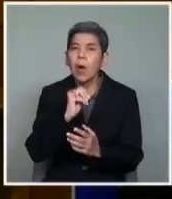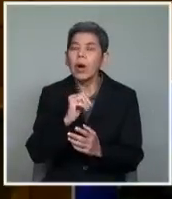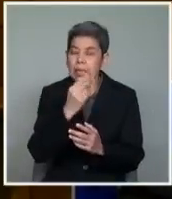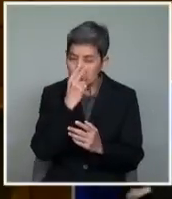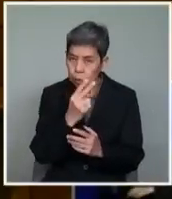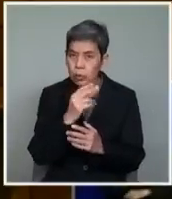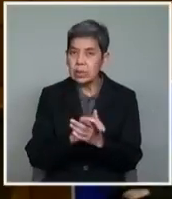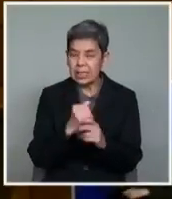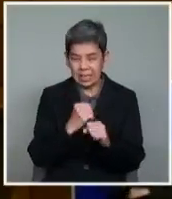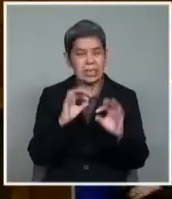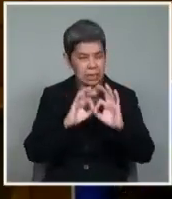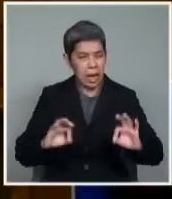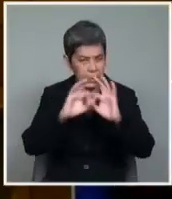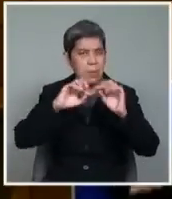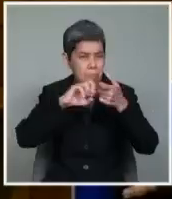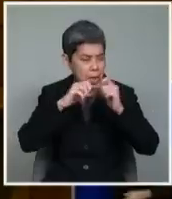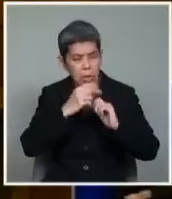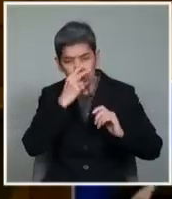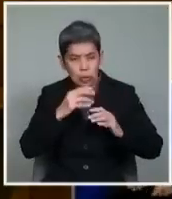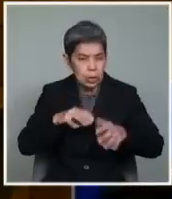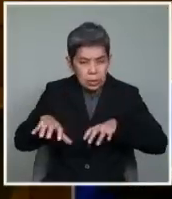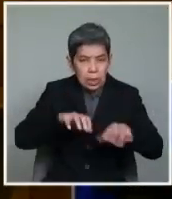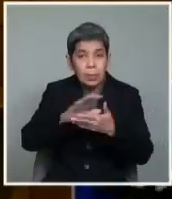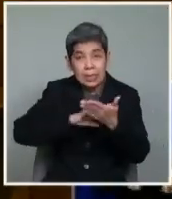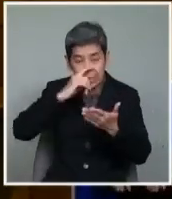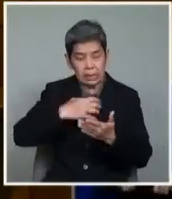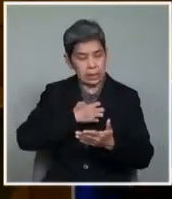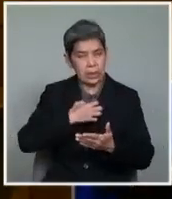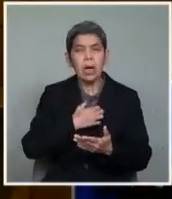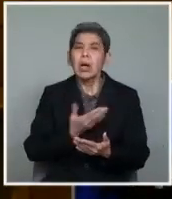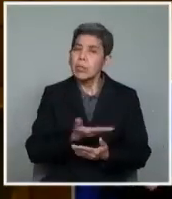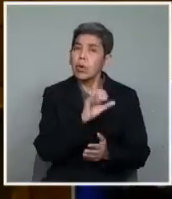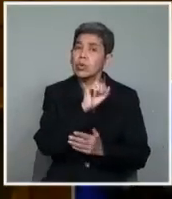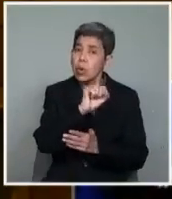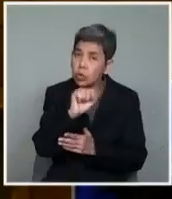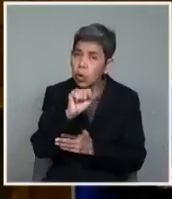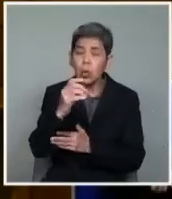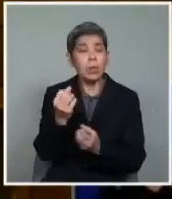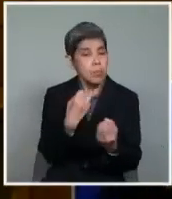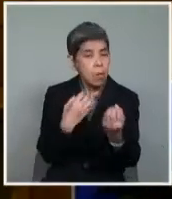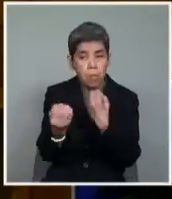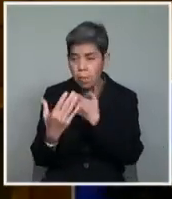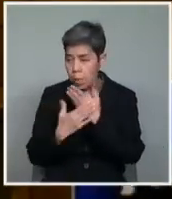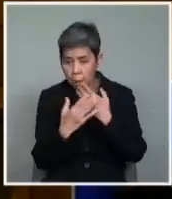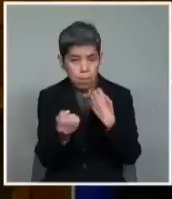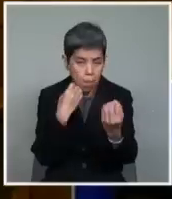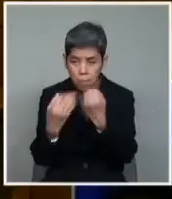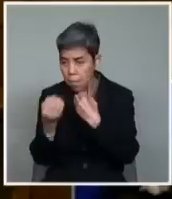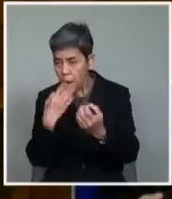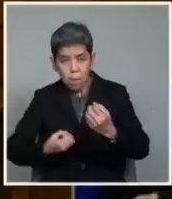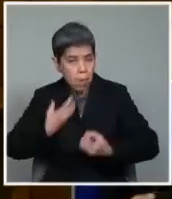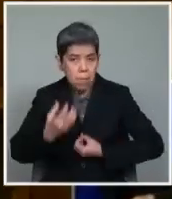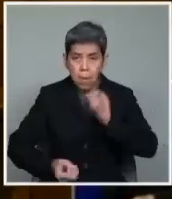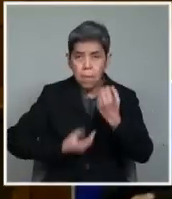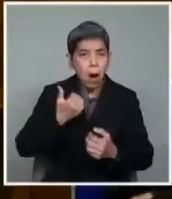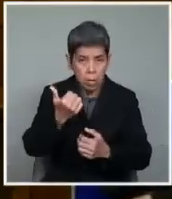ขึ้นนั้นเป็นปัญหาสำคัญเกี่ยวกับการบริหารการแผ่นดินจึงสมควรฟังความคิดเห็นของสมาชิกสภาผู้แทนราษฎรและสมาชิกวุฒิส